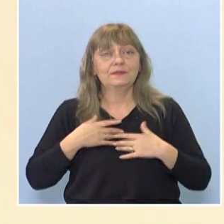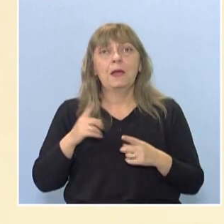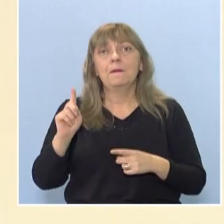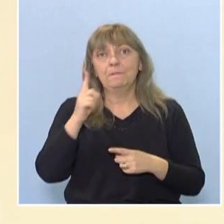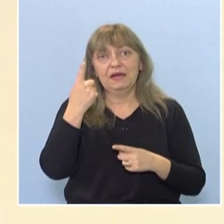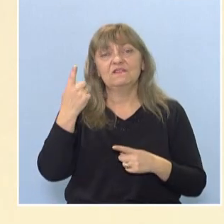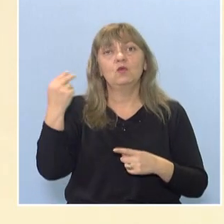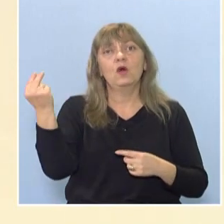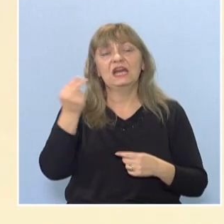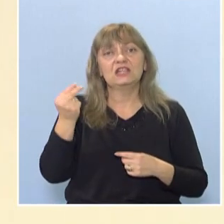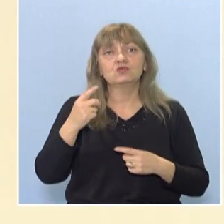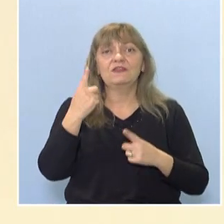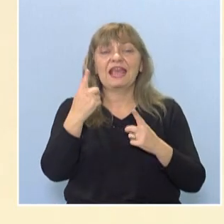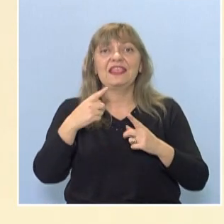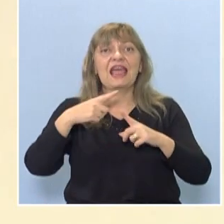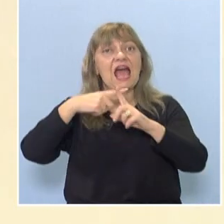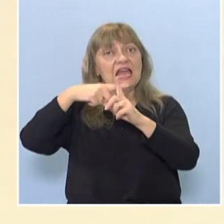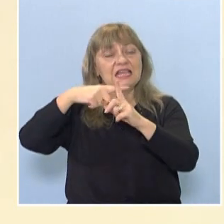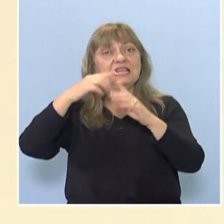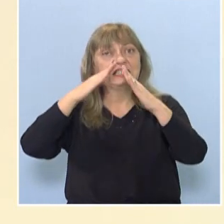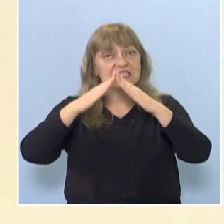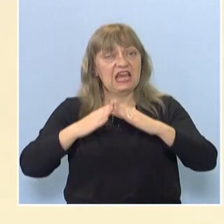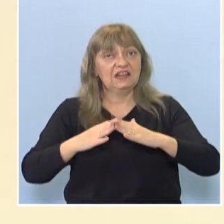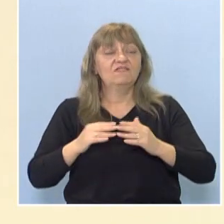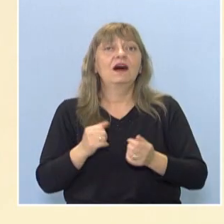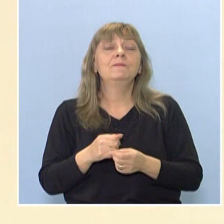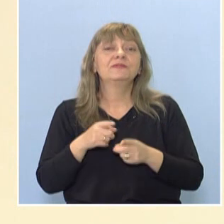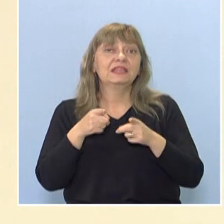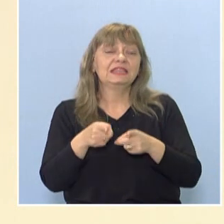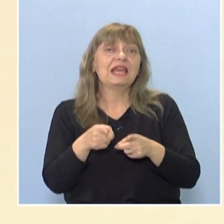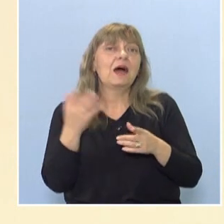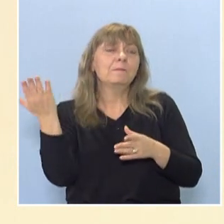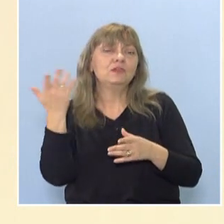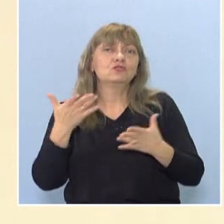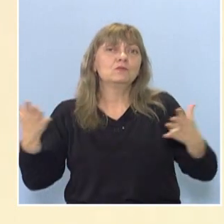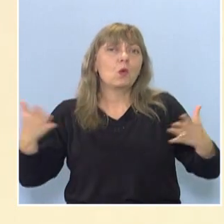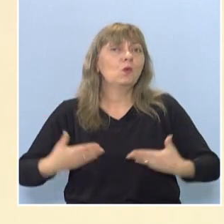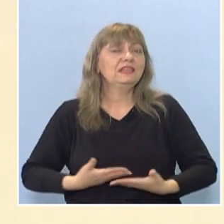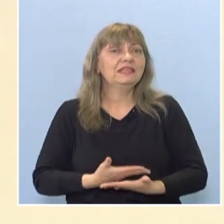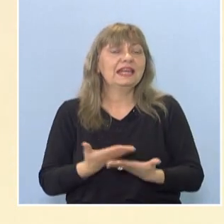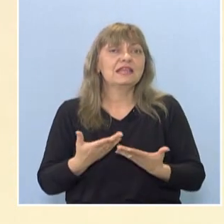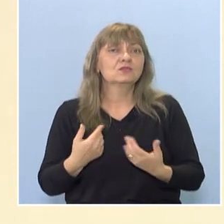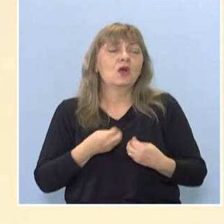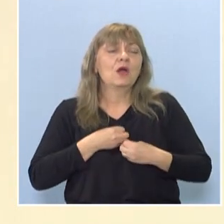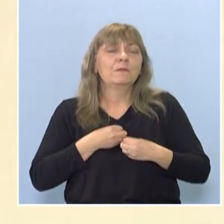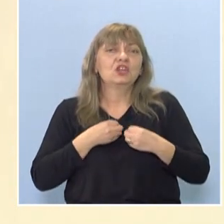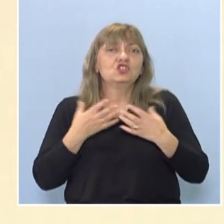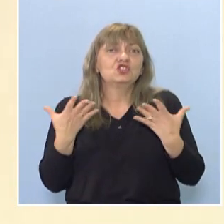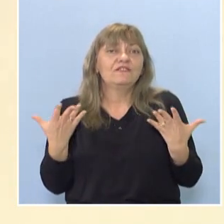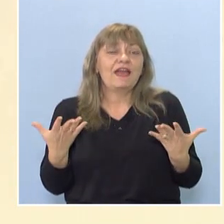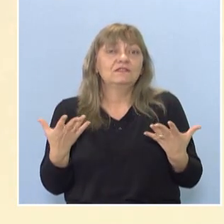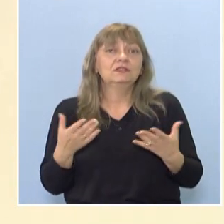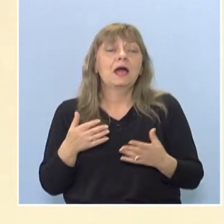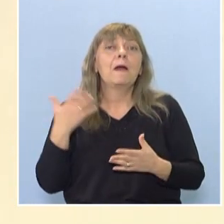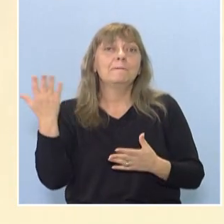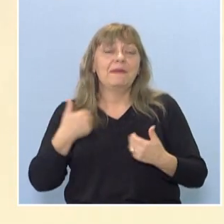в Широка Лъка и всъщност тази църква беше много интересно самото преживяване, понеже бях